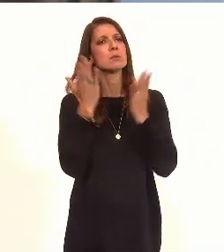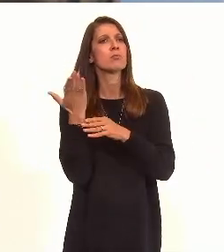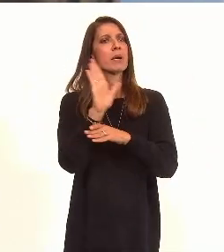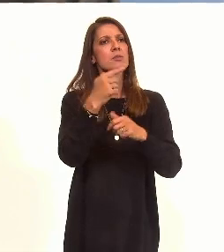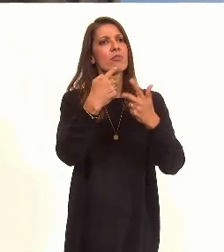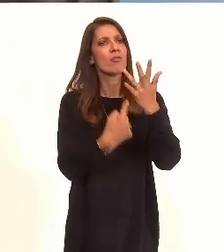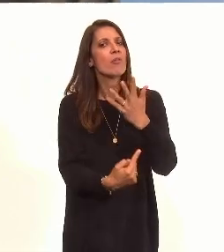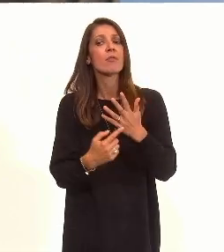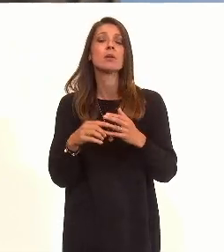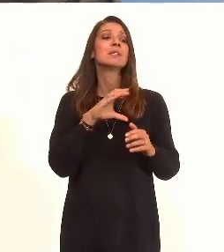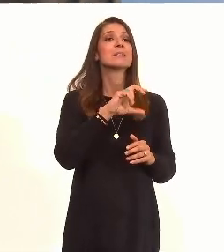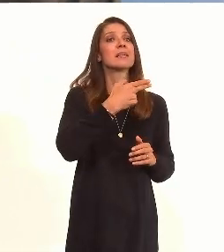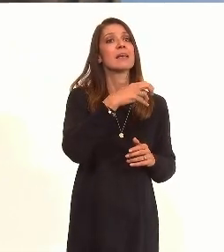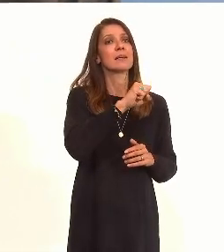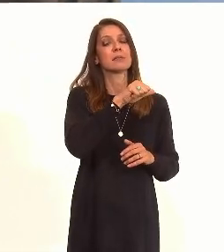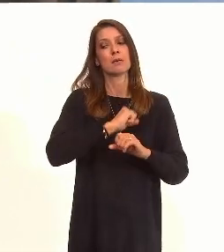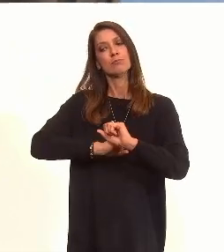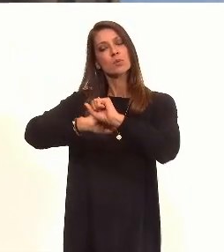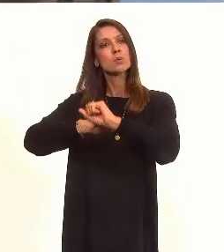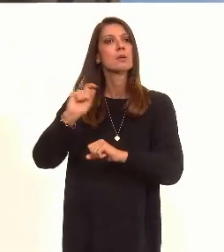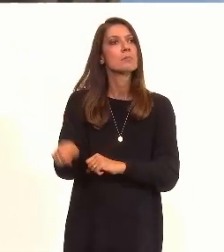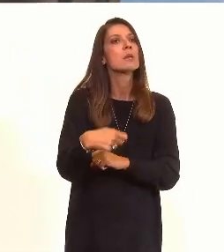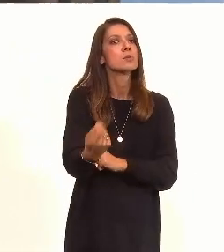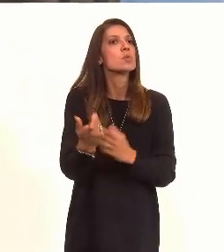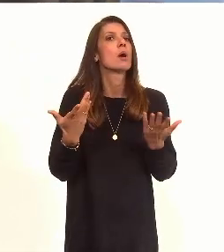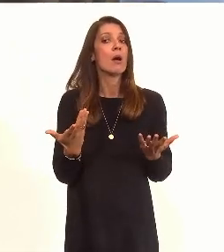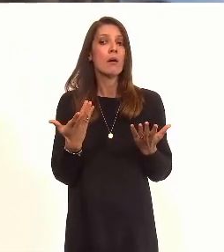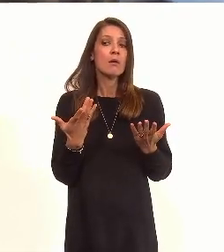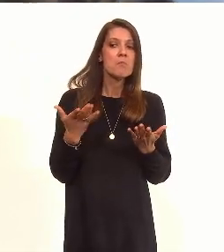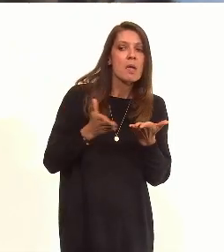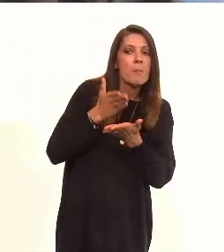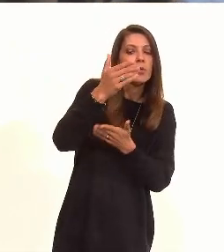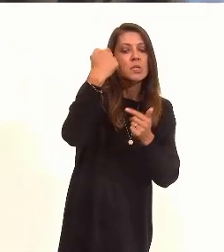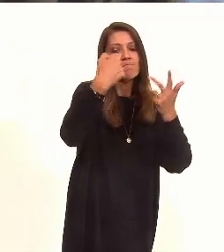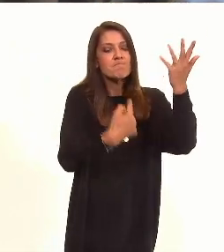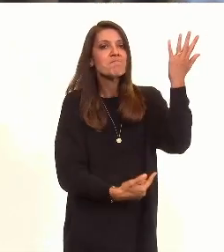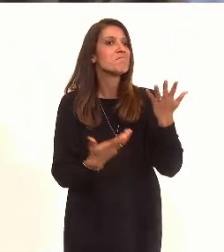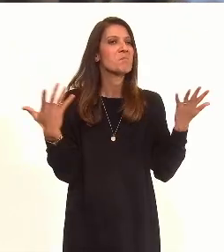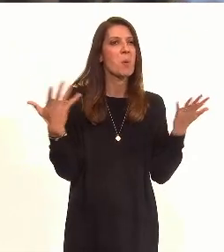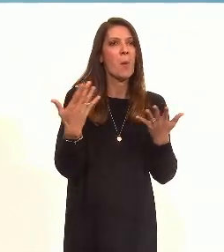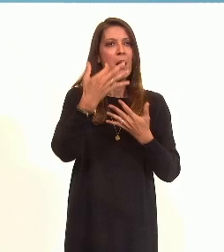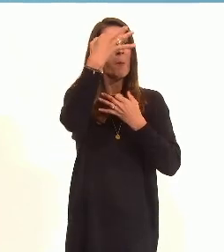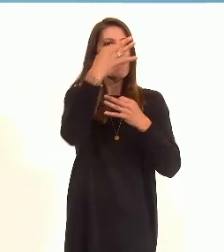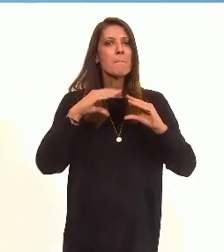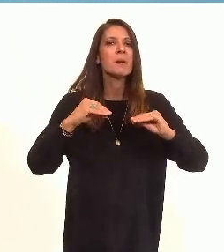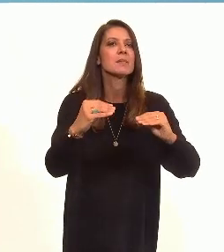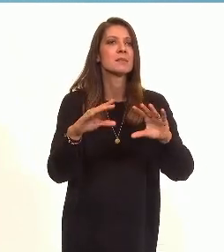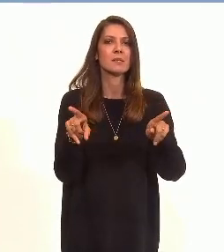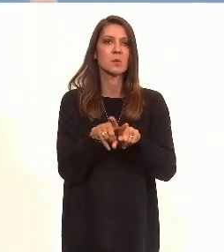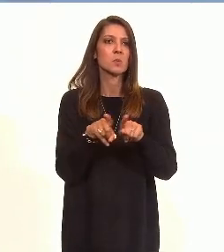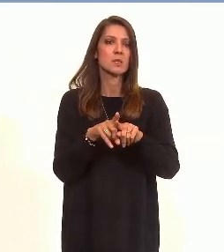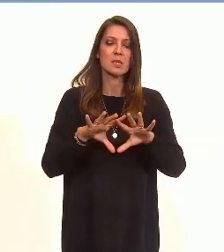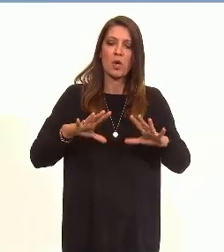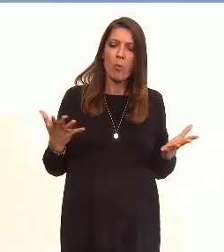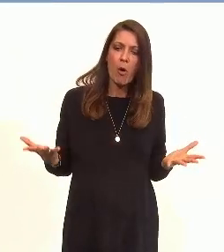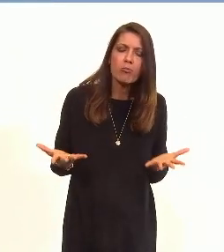soutenus par la CNSA, soutenus par des appels à projets de la CNSA. Quels sont-ils et comment justement portent-ils cet élan ?